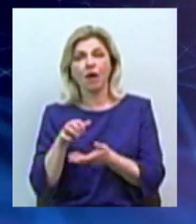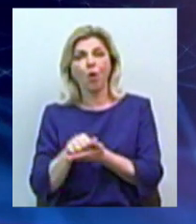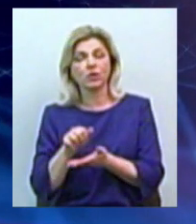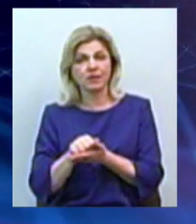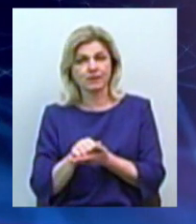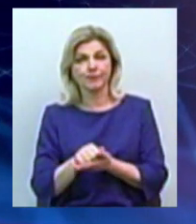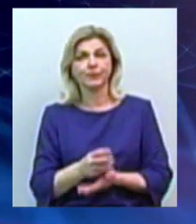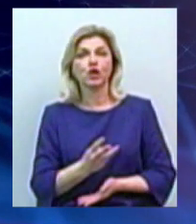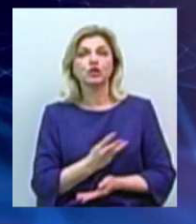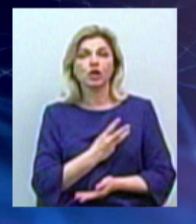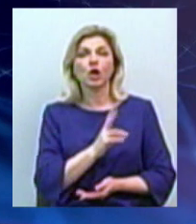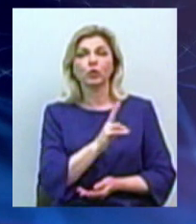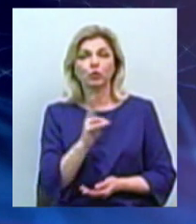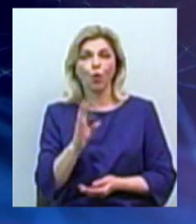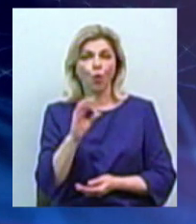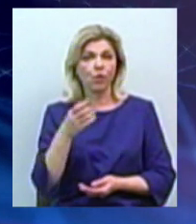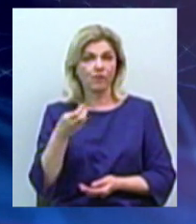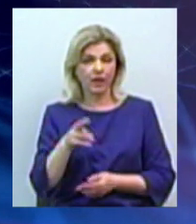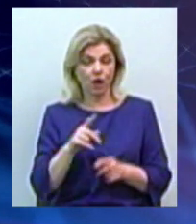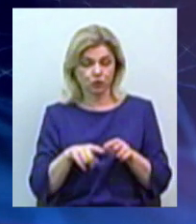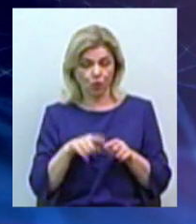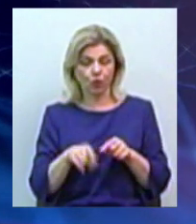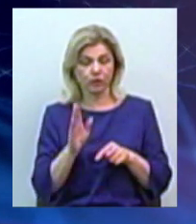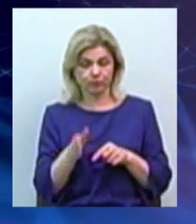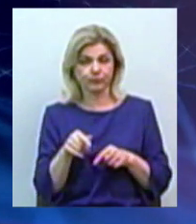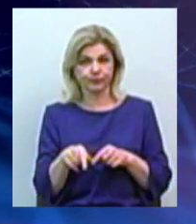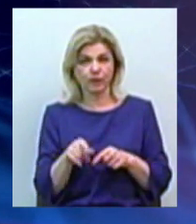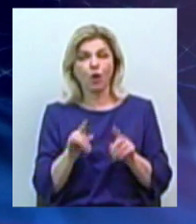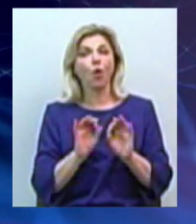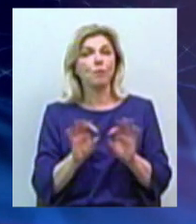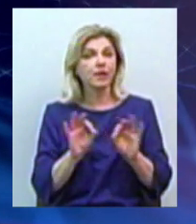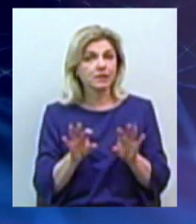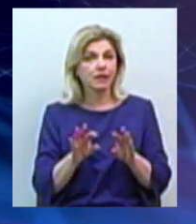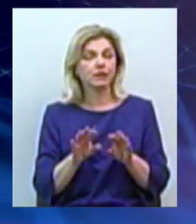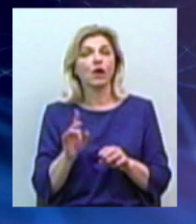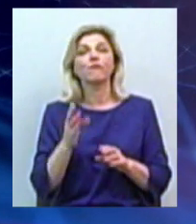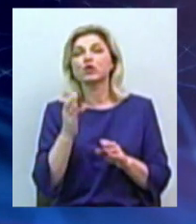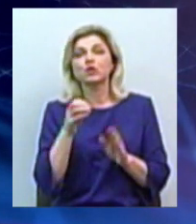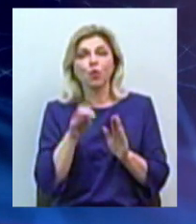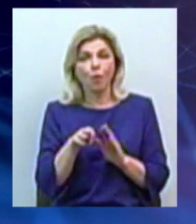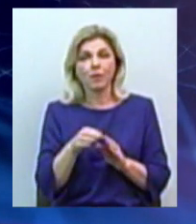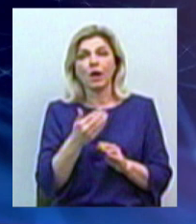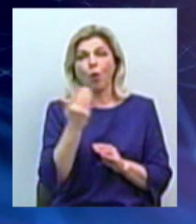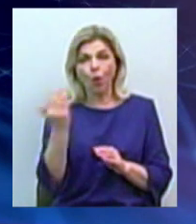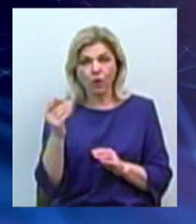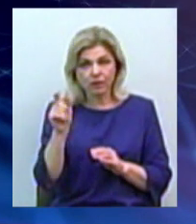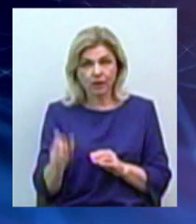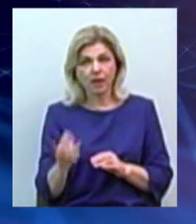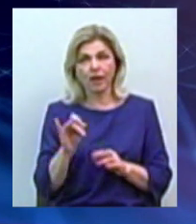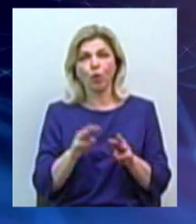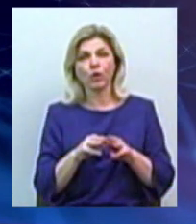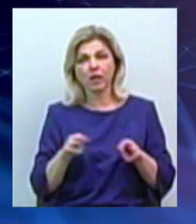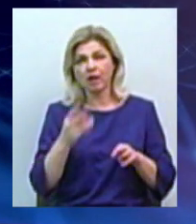в концесію порт Ольвія, стануть відомі найближчим часом. Це було 9 грудня, нагадаю. І пояснив, у чому він і урядовці бачать користь